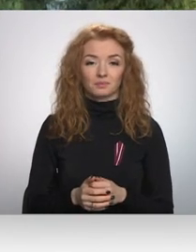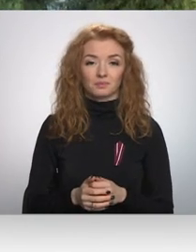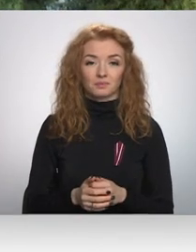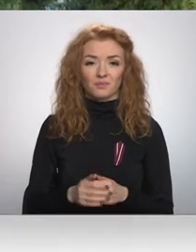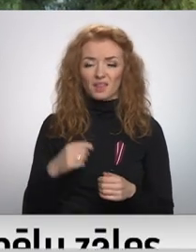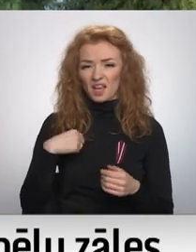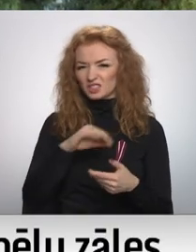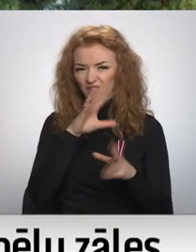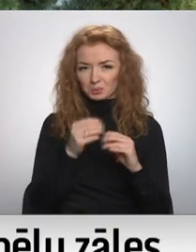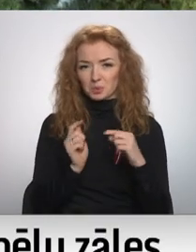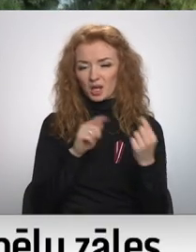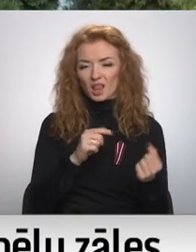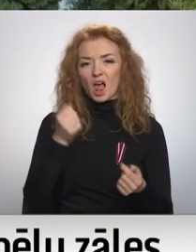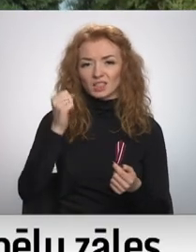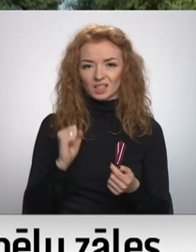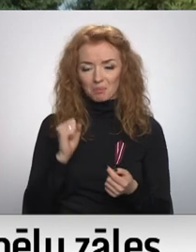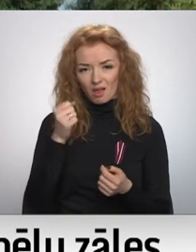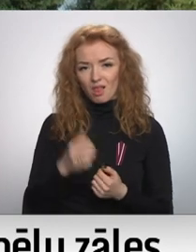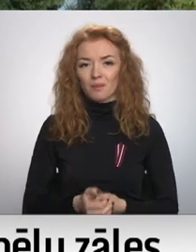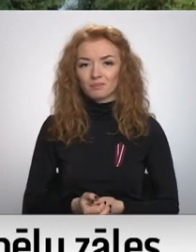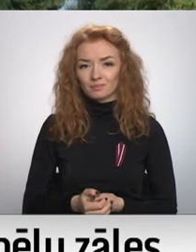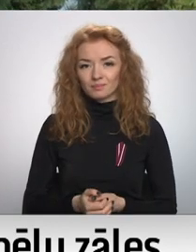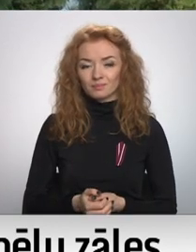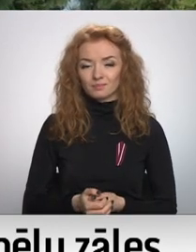Es vispār pret azar spēlēm.